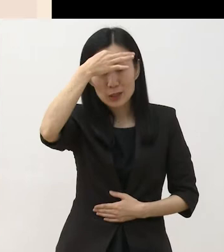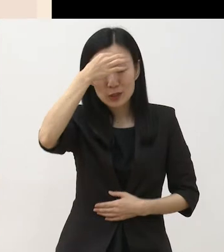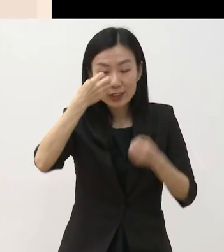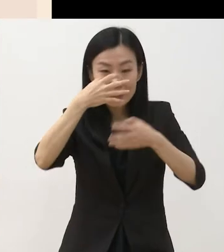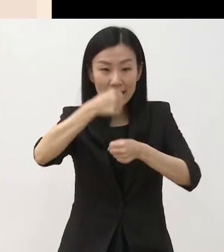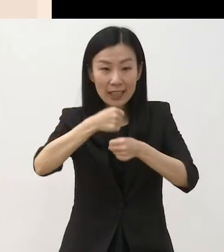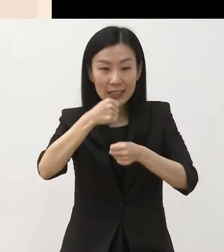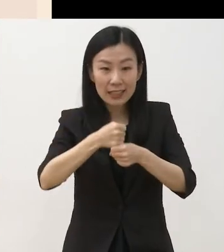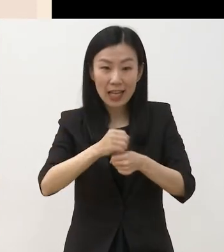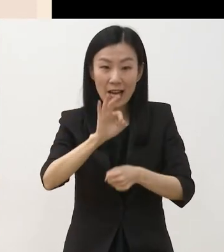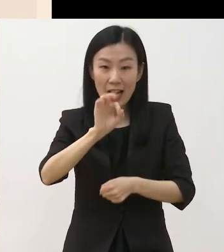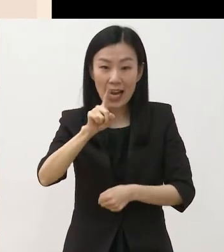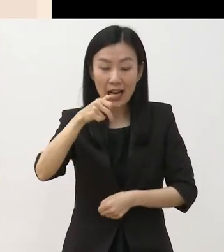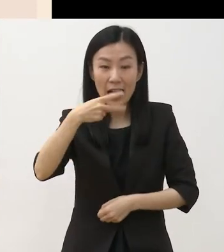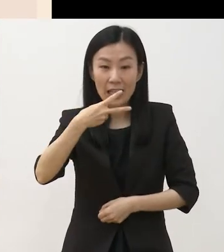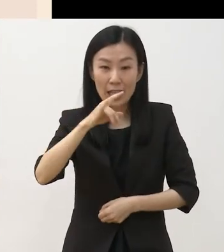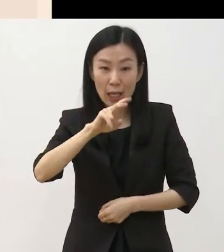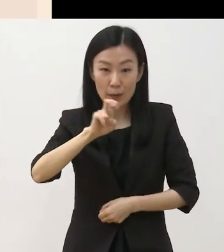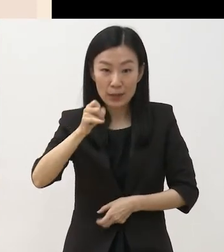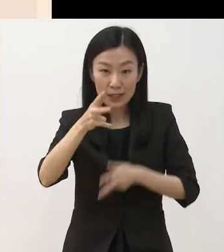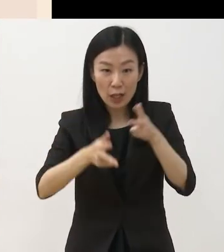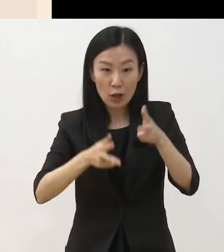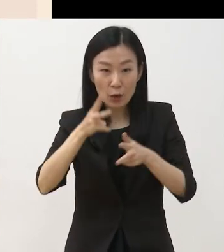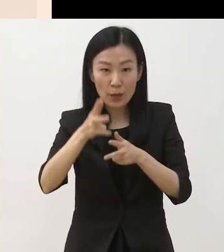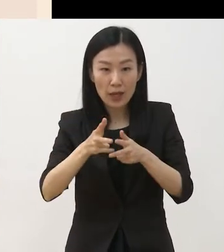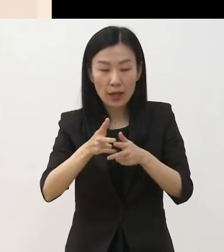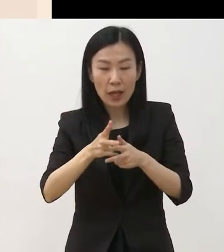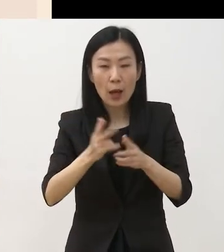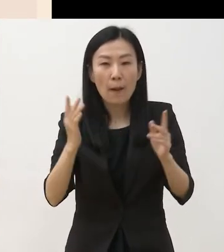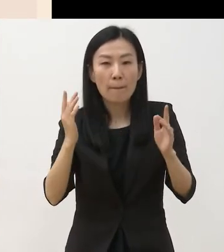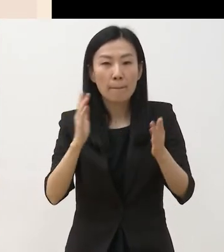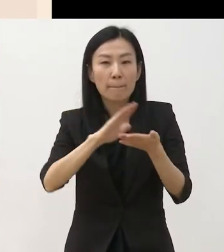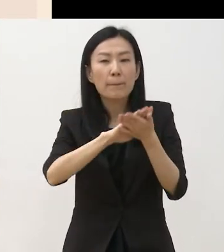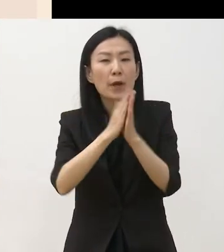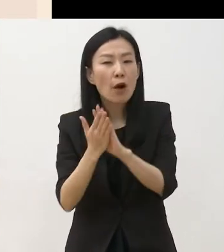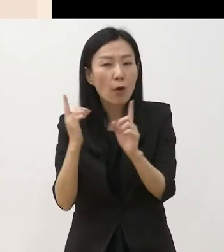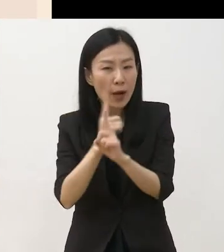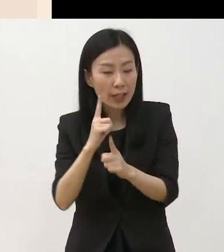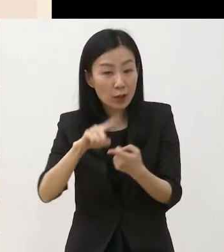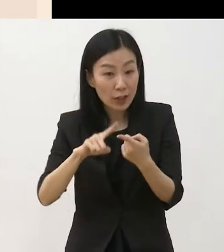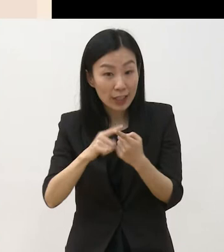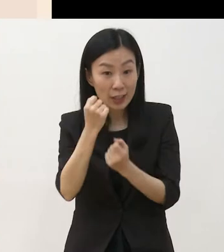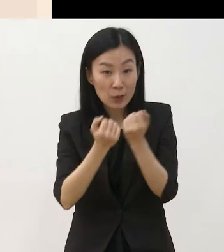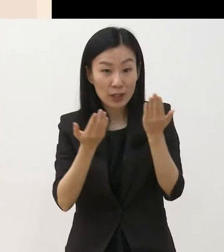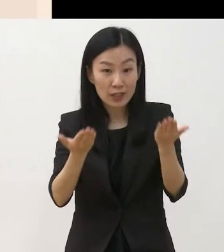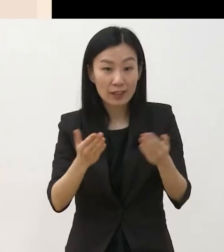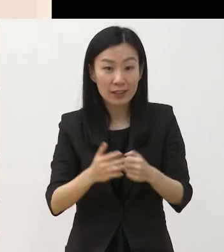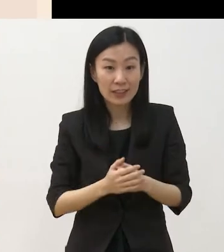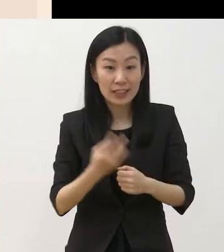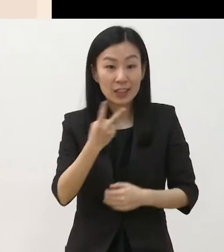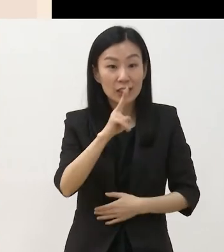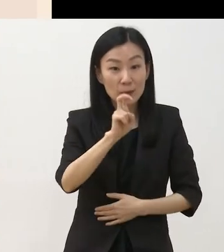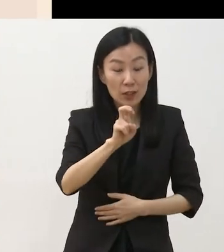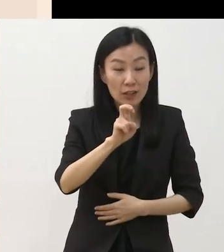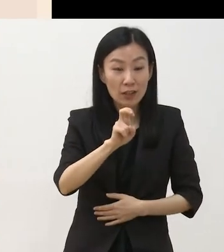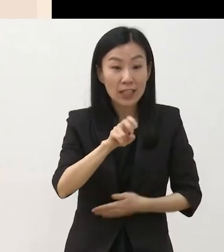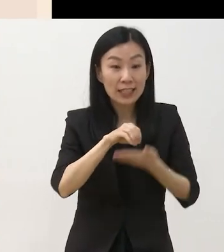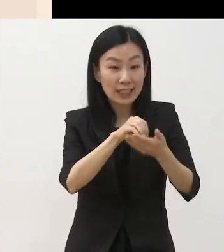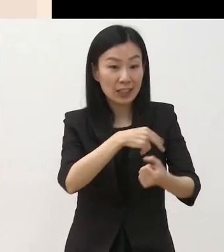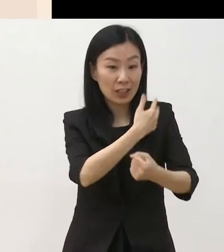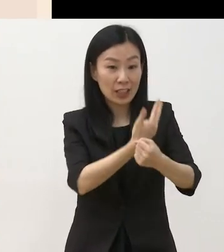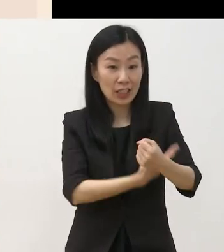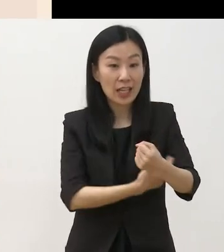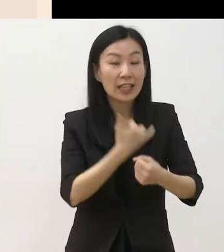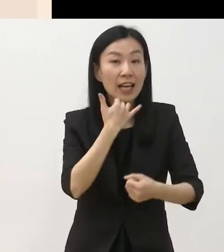한국예술창작아카데미 사업의 주요 변경 사항을 말씀드리도록 하겠습니다. 20년까지는 신청 자격이